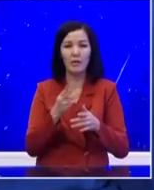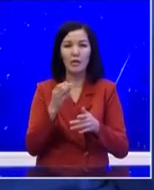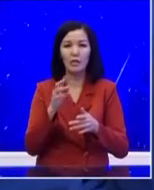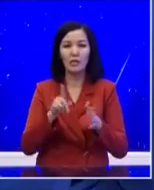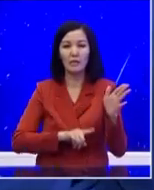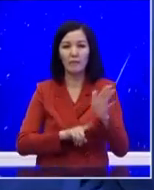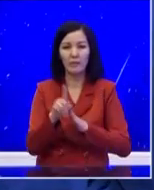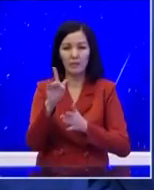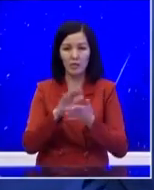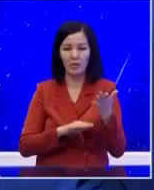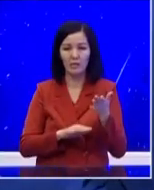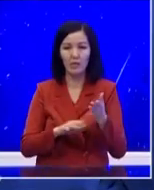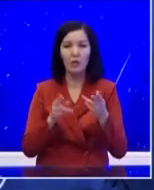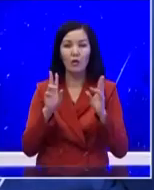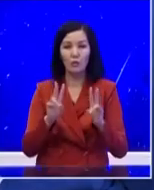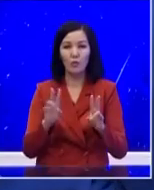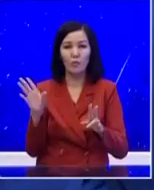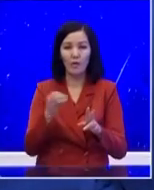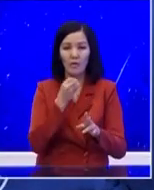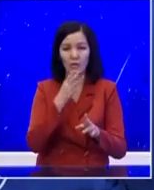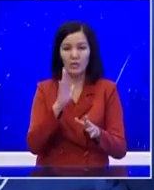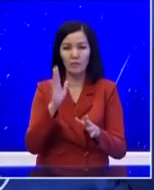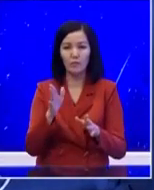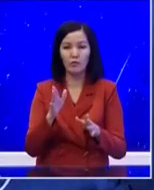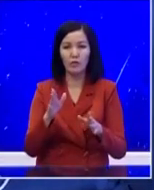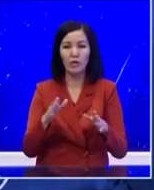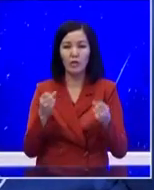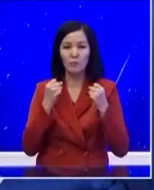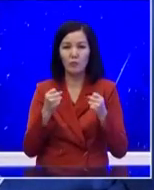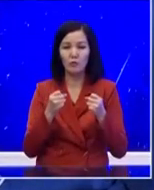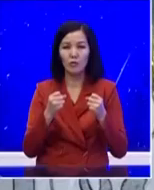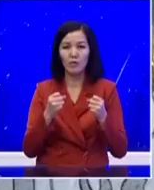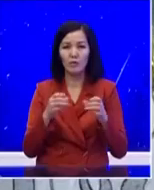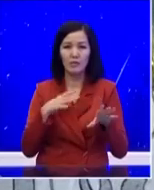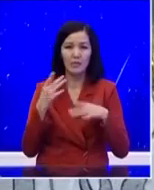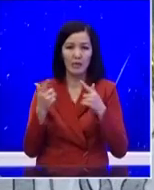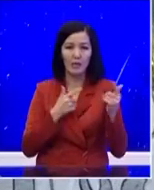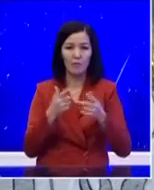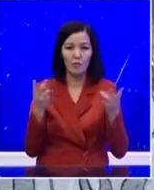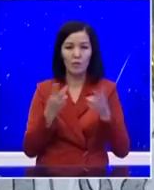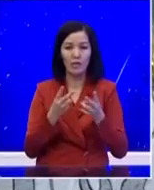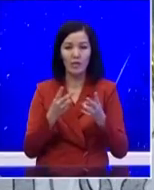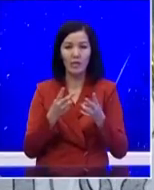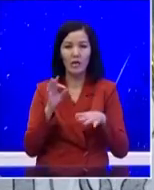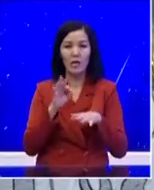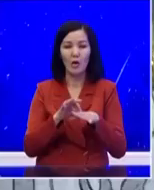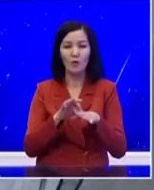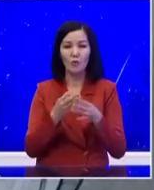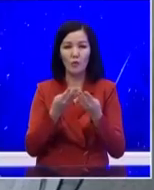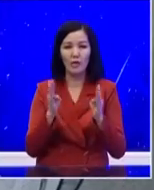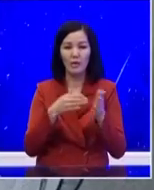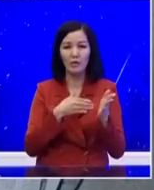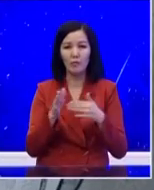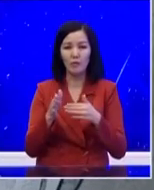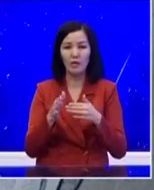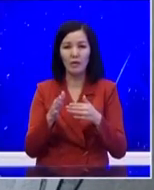бастап қайта жалғасады. Әрине барлығы жақсы болса, осы себепті спортшыларымыз бабында болуы тиіс. Евгений Федоров индет басылса, текелімен